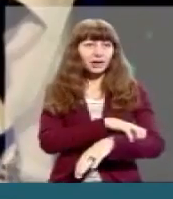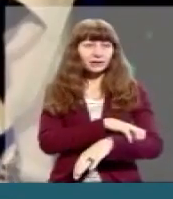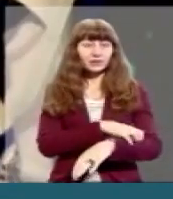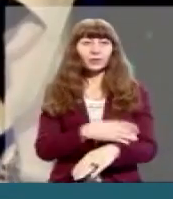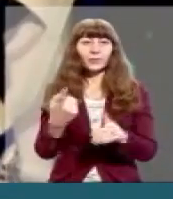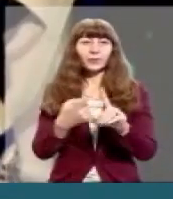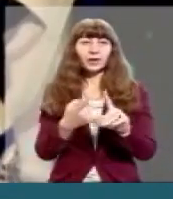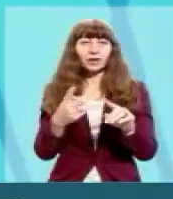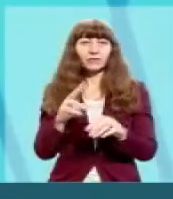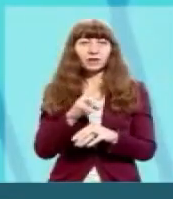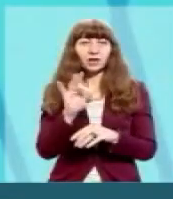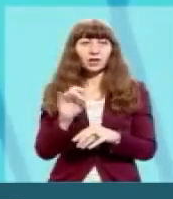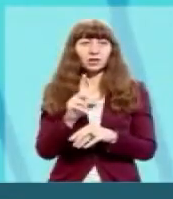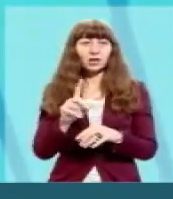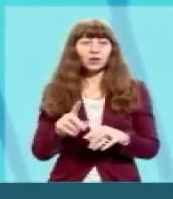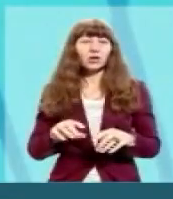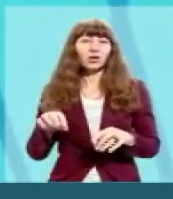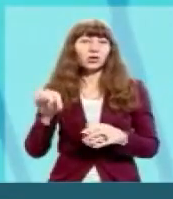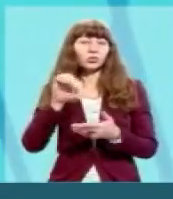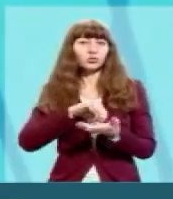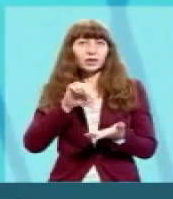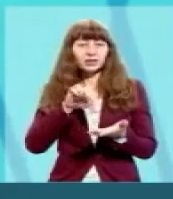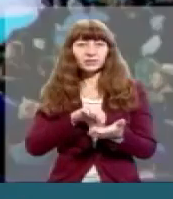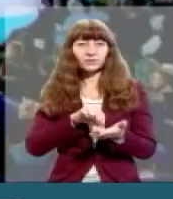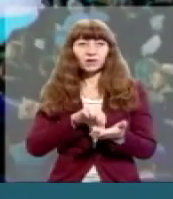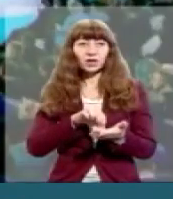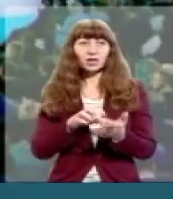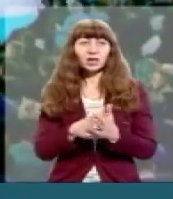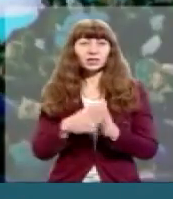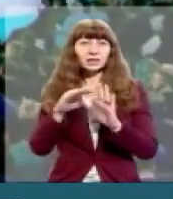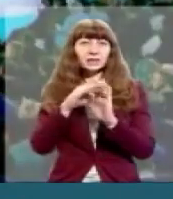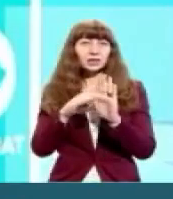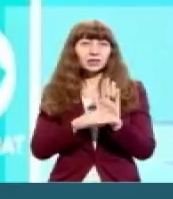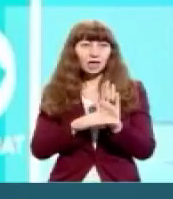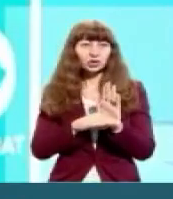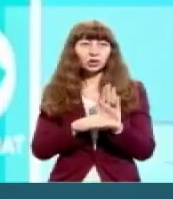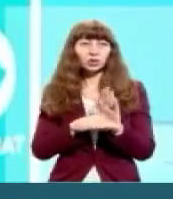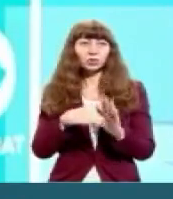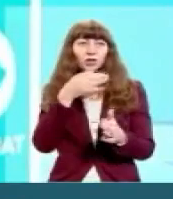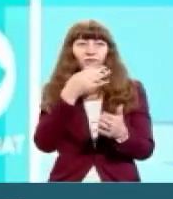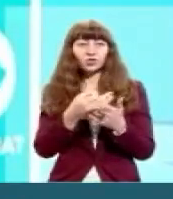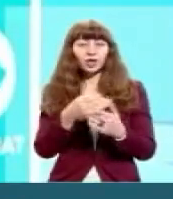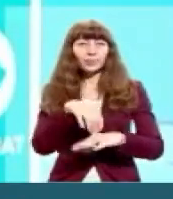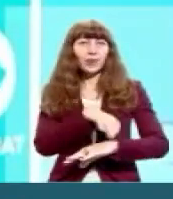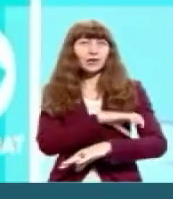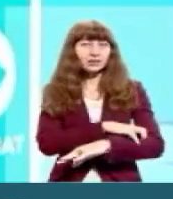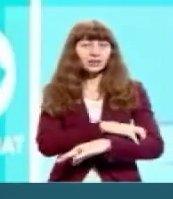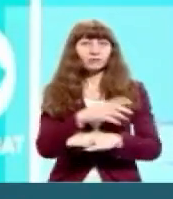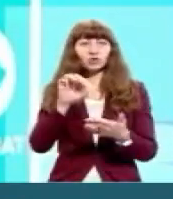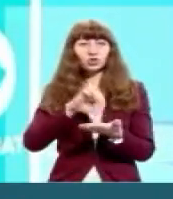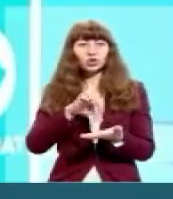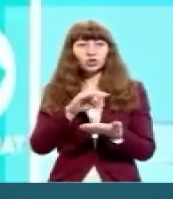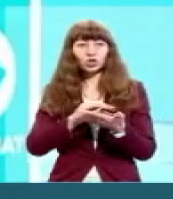партияға жүктелген міндеттерге тоқталды. Бір жыл ішінде Аманат 5 бірдей саяси науқанға атсалысқан. Енді партия алдында мәжіліс пен